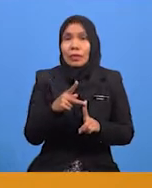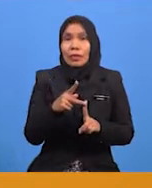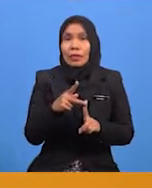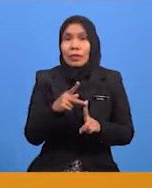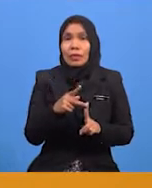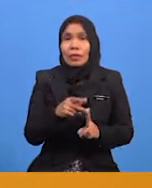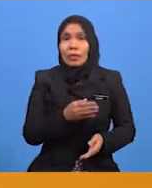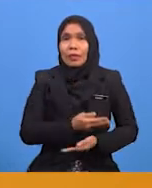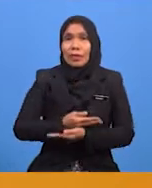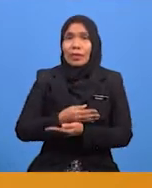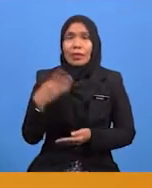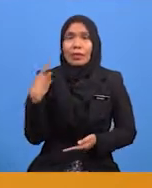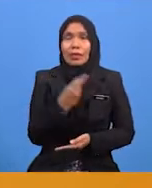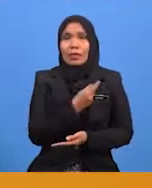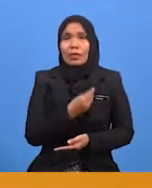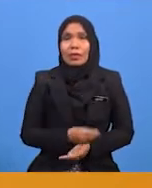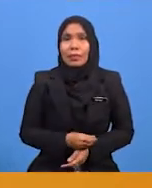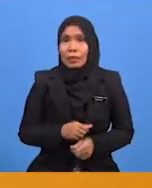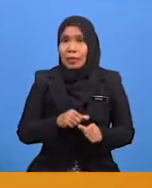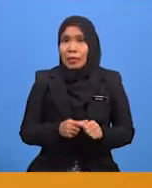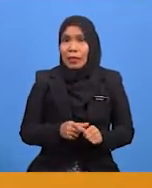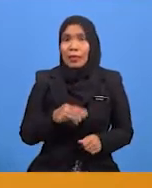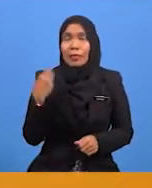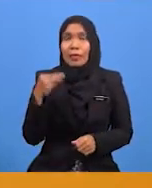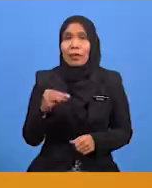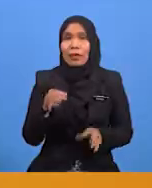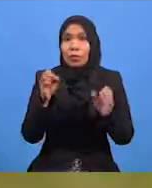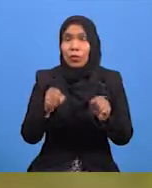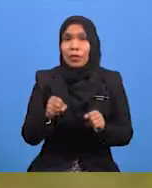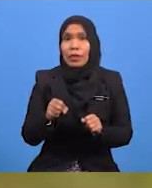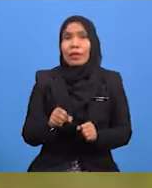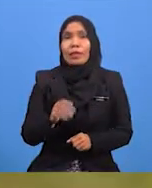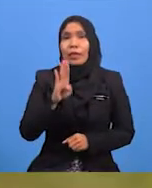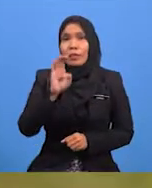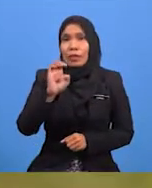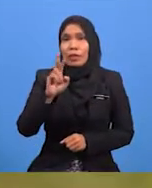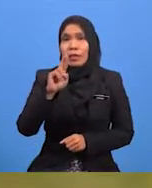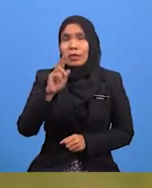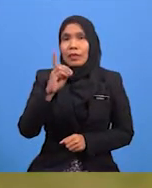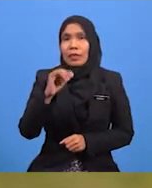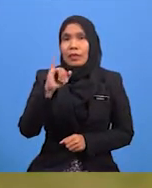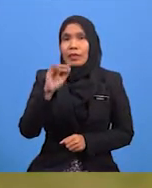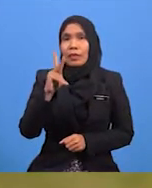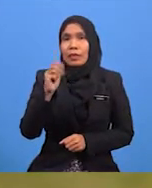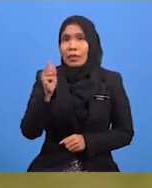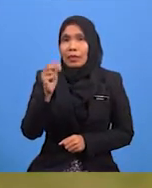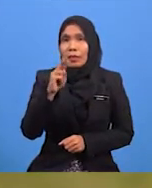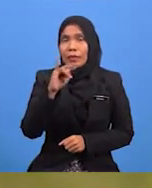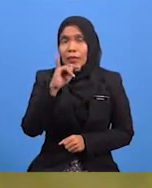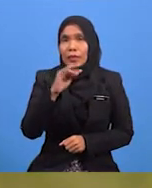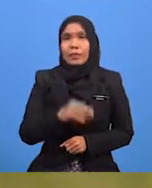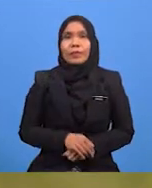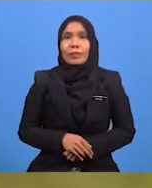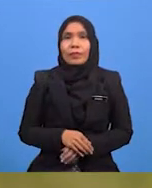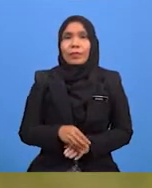anak-anak kita agar mereka mampu berdikari. Contohnya, penyajak